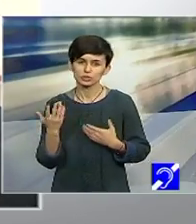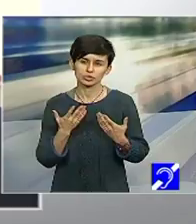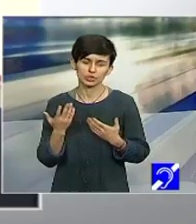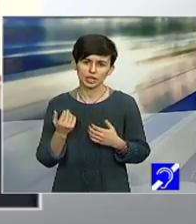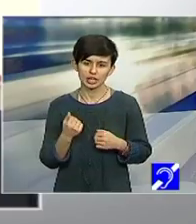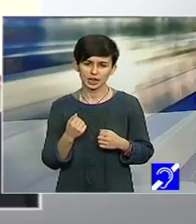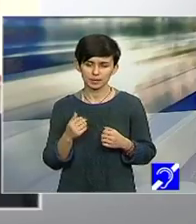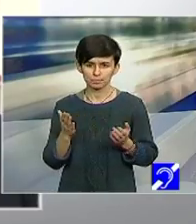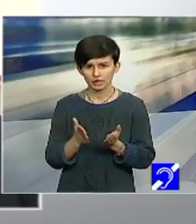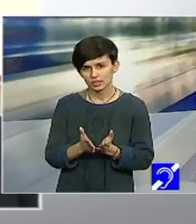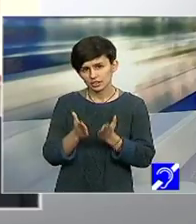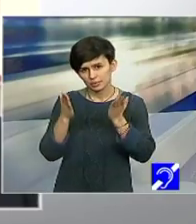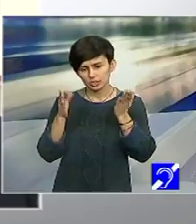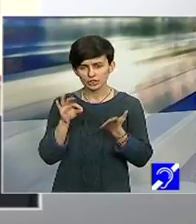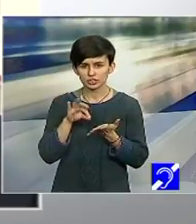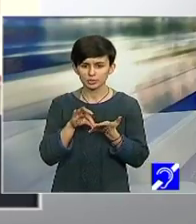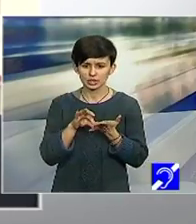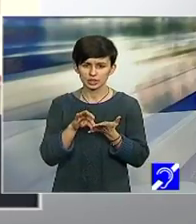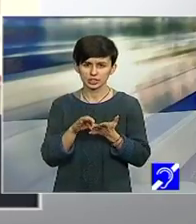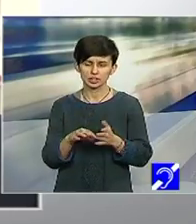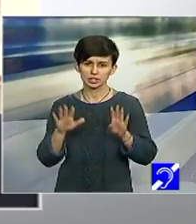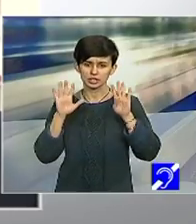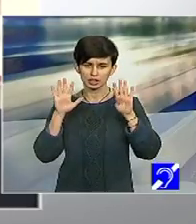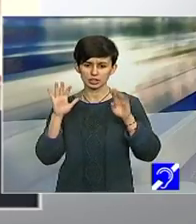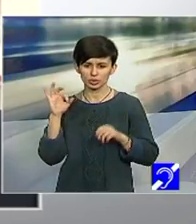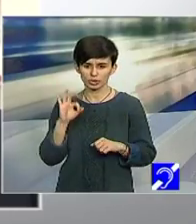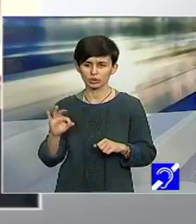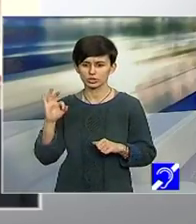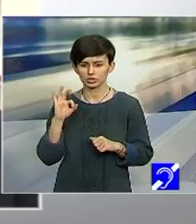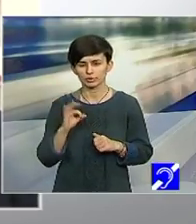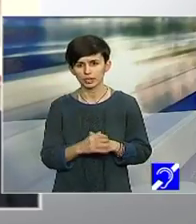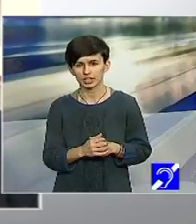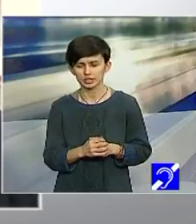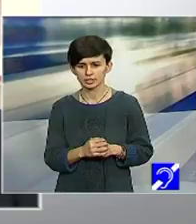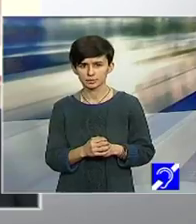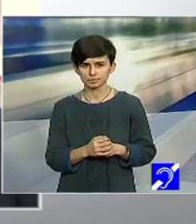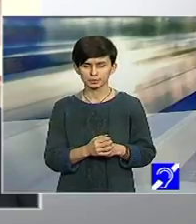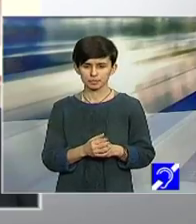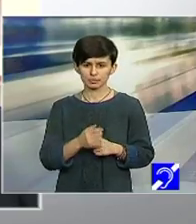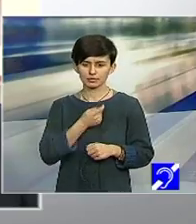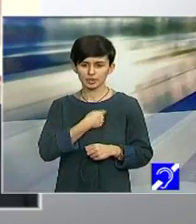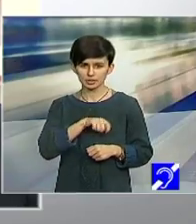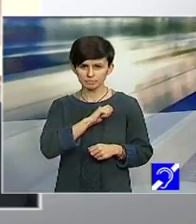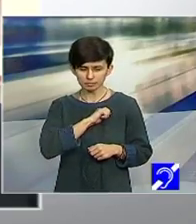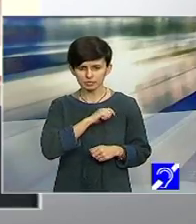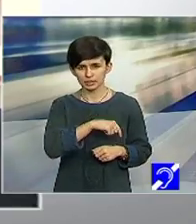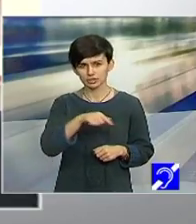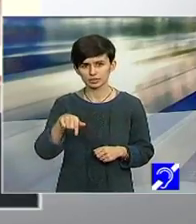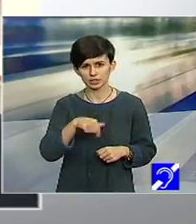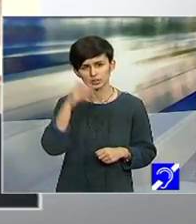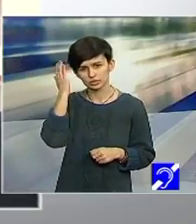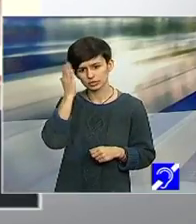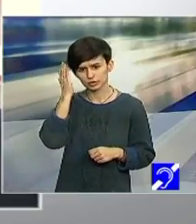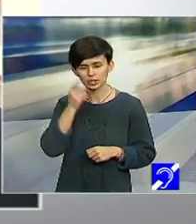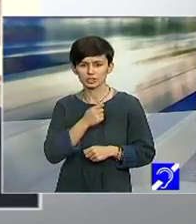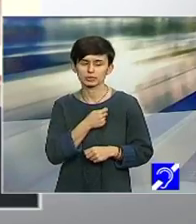se comemorează pe data de 9 octombrie. Prin inspectoratul nostru școlar și prin domnul inspector